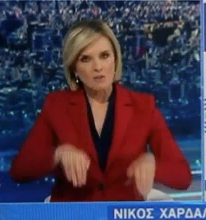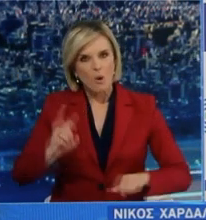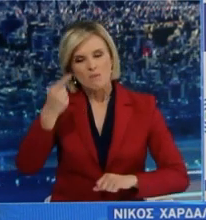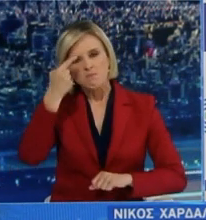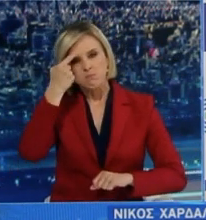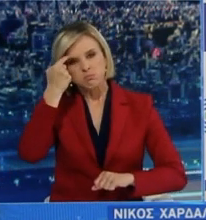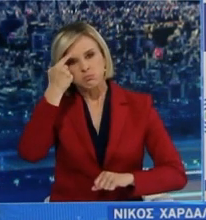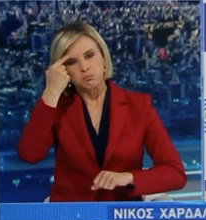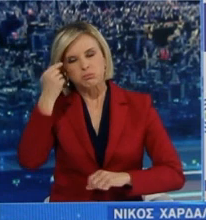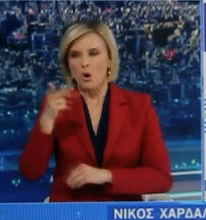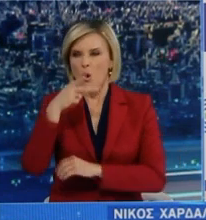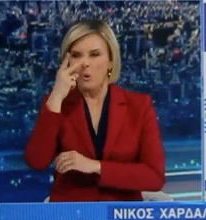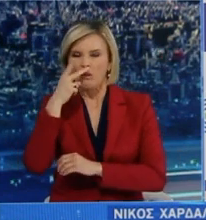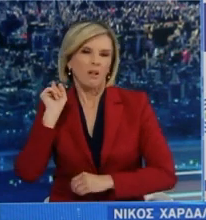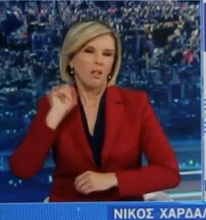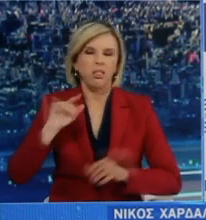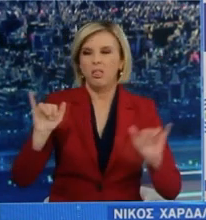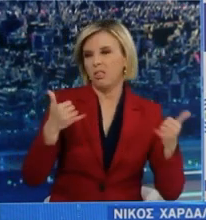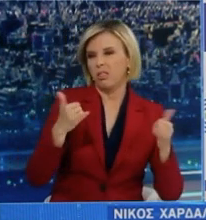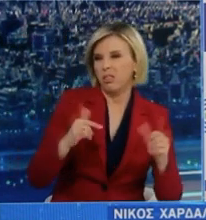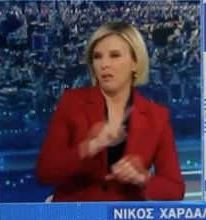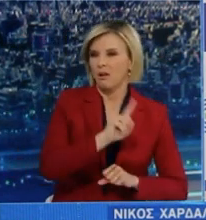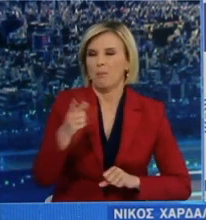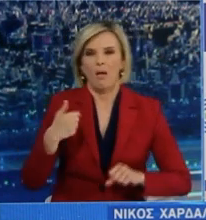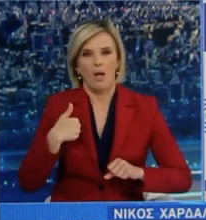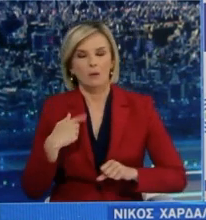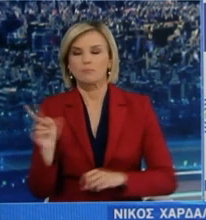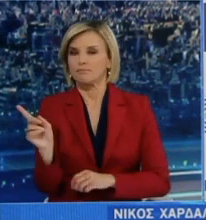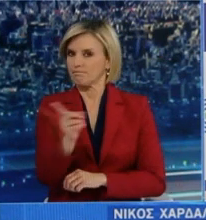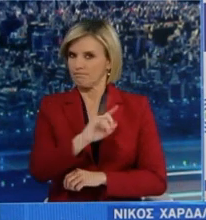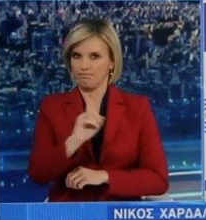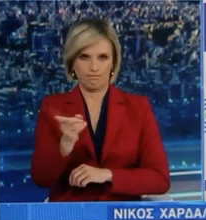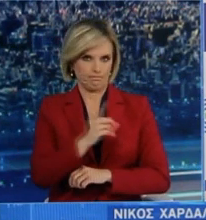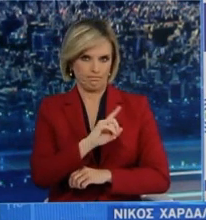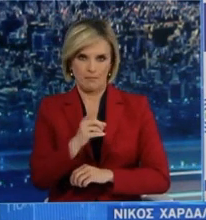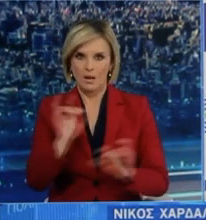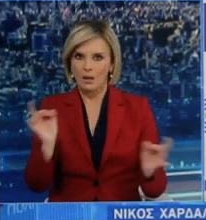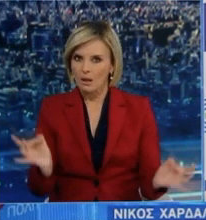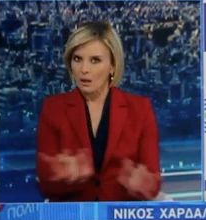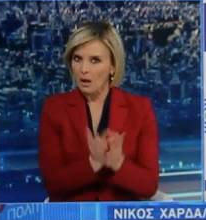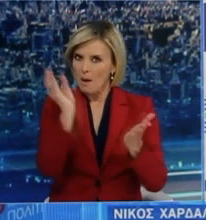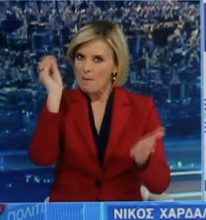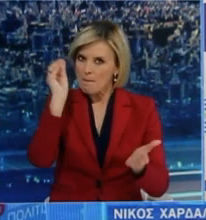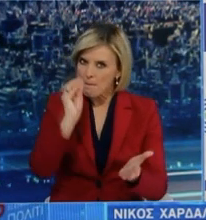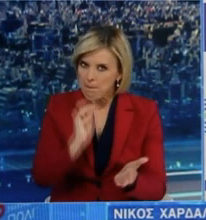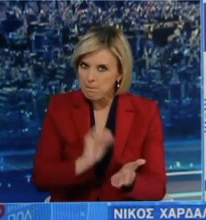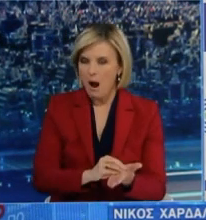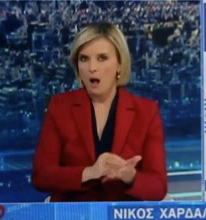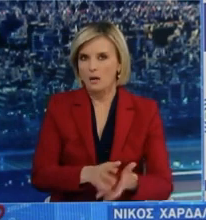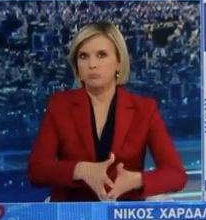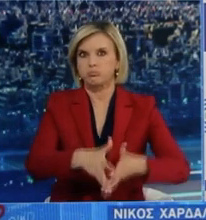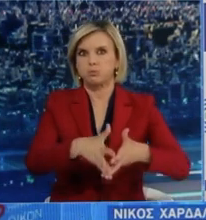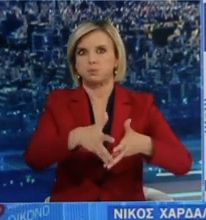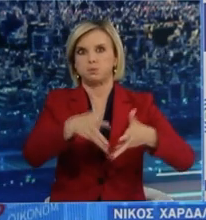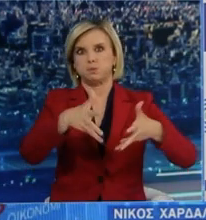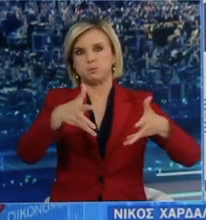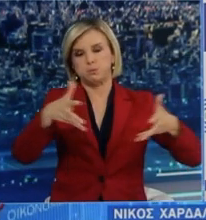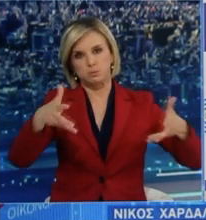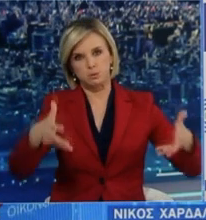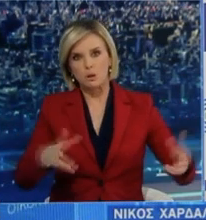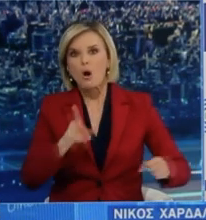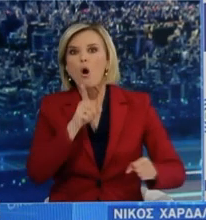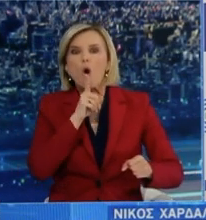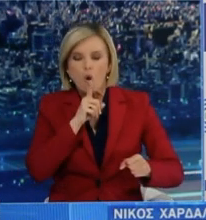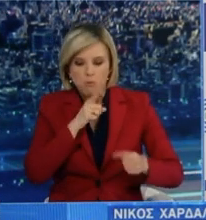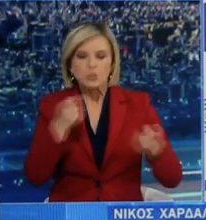οδηγήσει σε οποιοδήποτε εφησυχασμό. Γιατί σε αυτή την περίπτωση μπορεί να βρεθούμε αντιμέτωποι με μια νέα έξαρση της πανδημίας, όπως έχουμε δει να